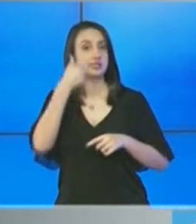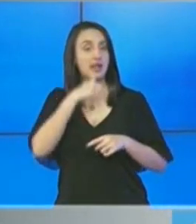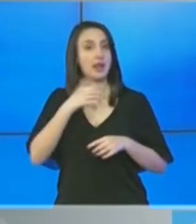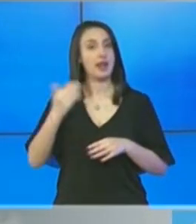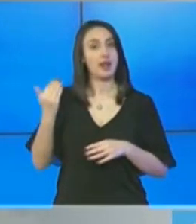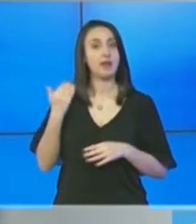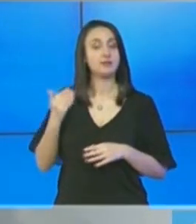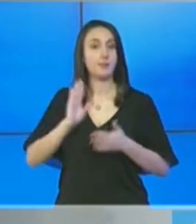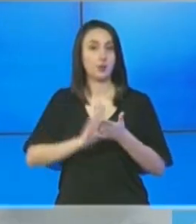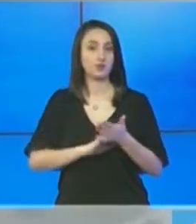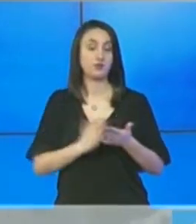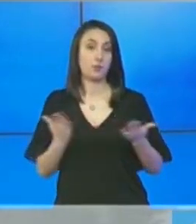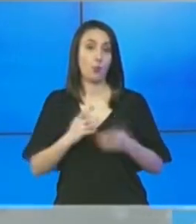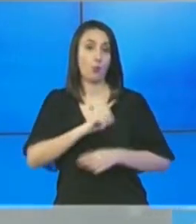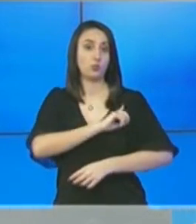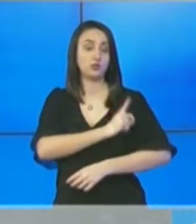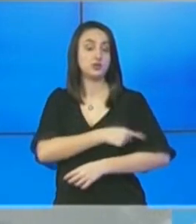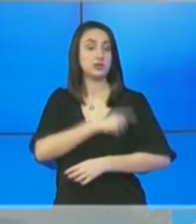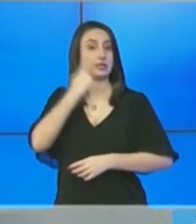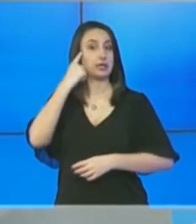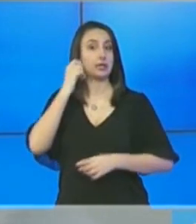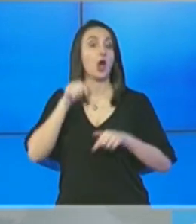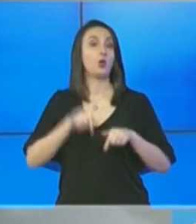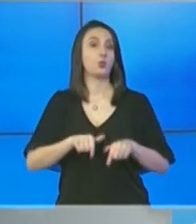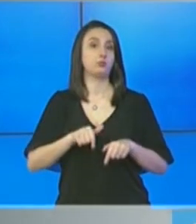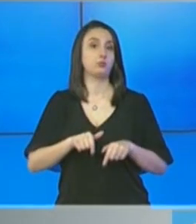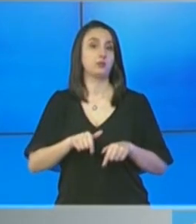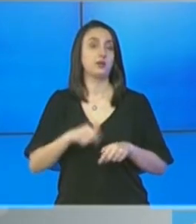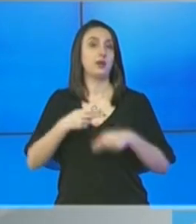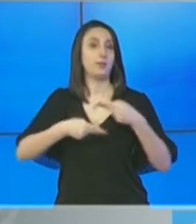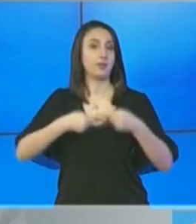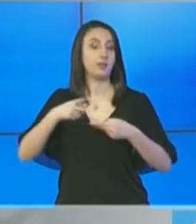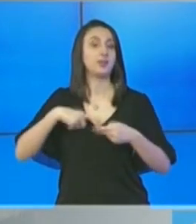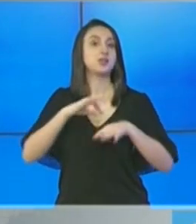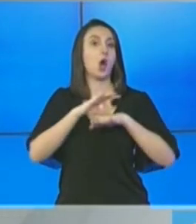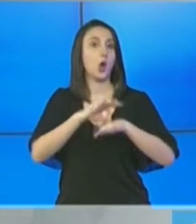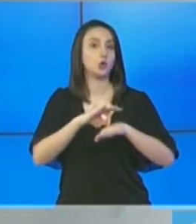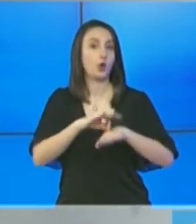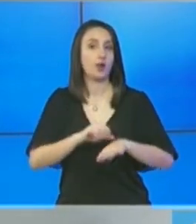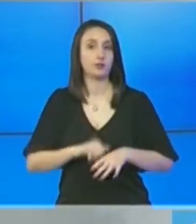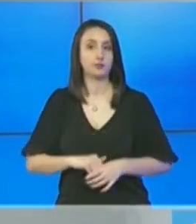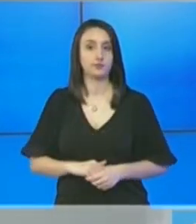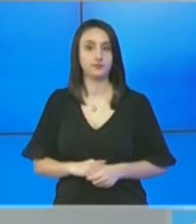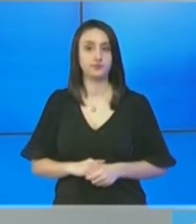precedente, motiv pentru care autoritățile consideră că în acest moment epidemia este controlată.